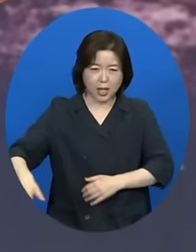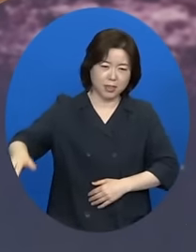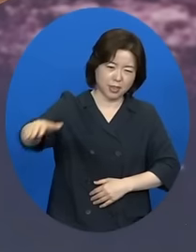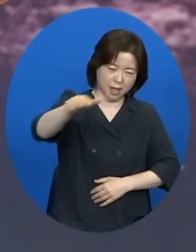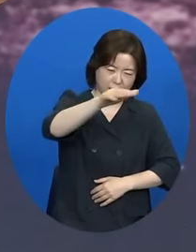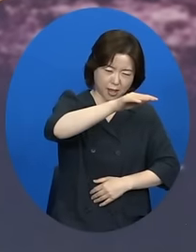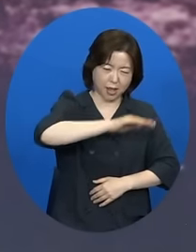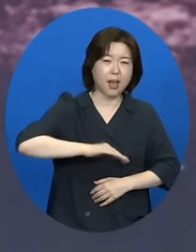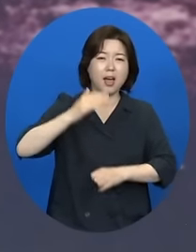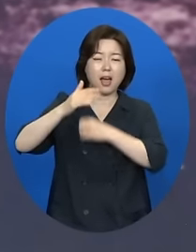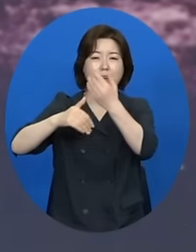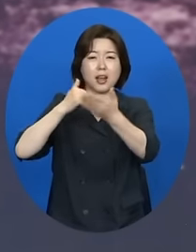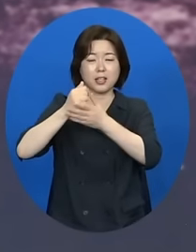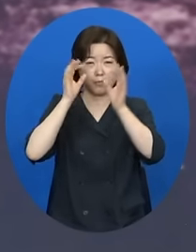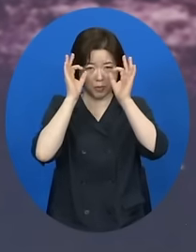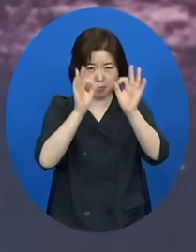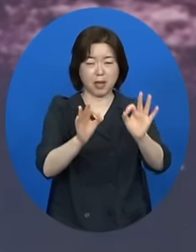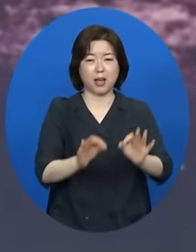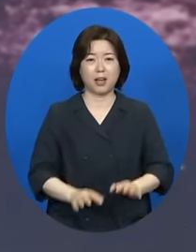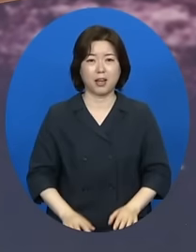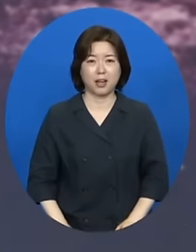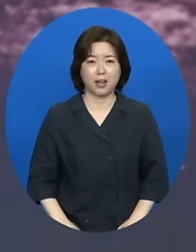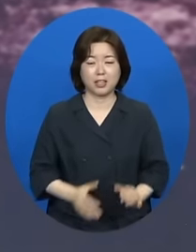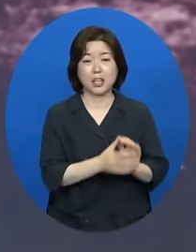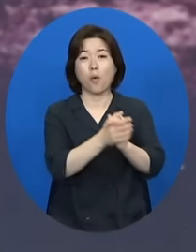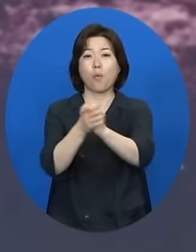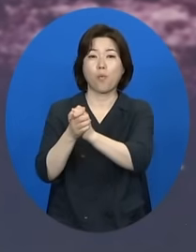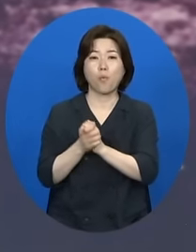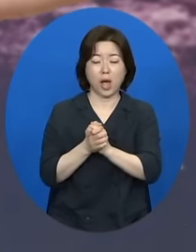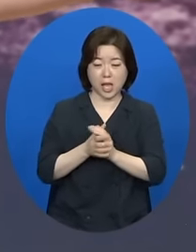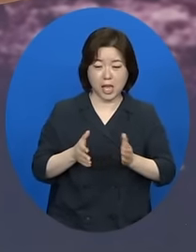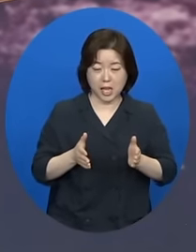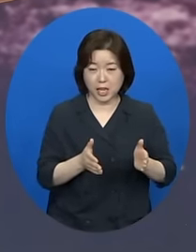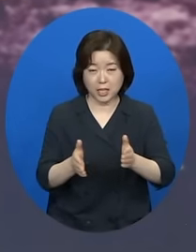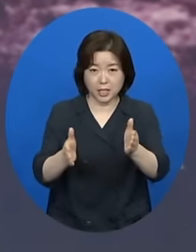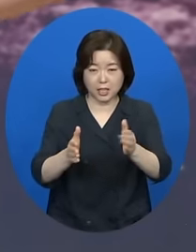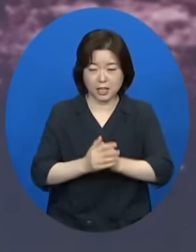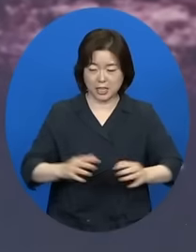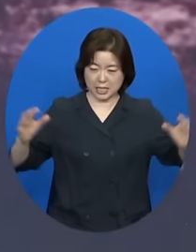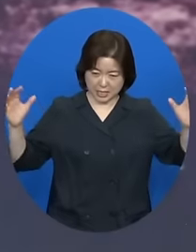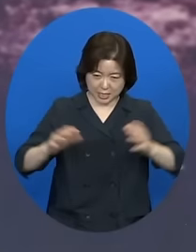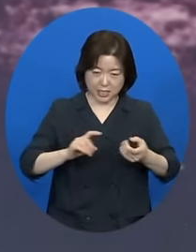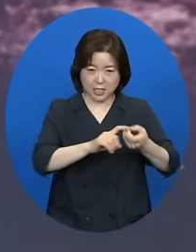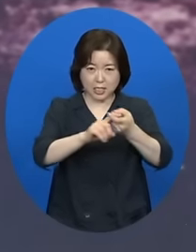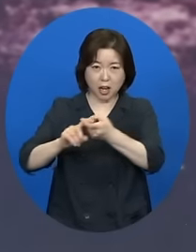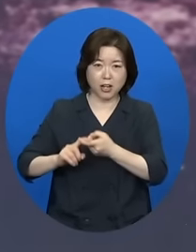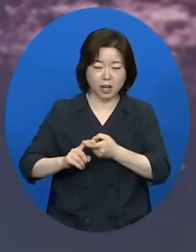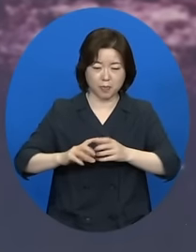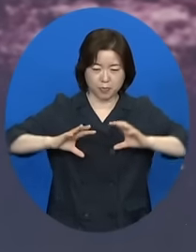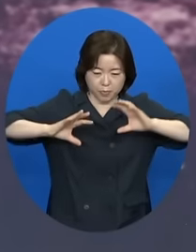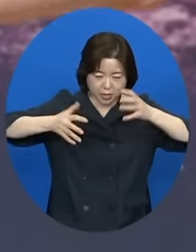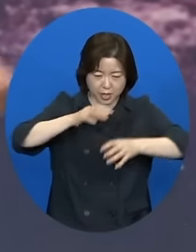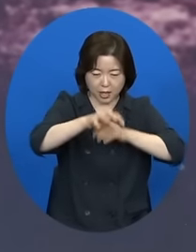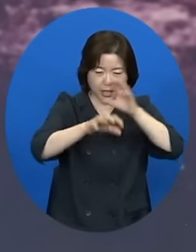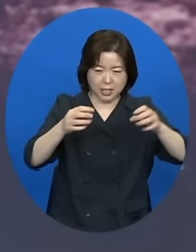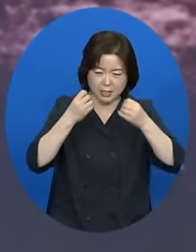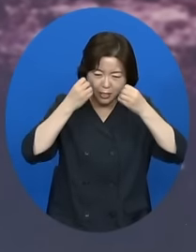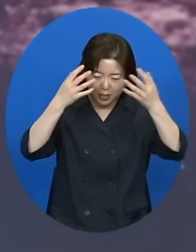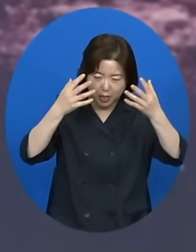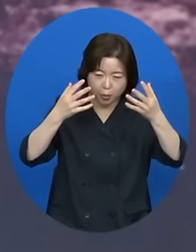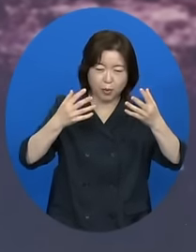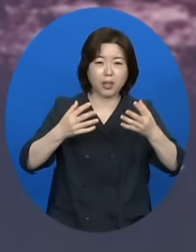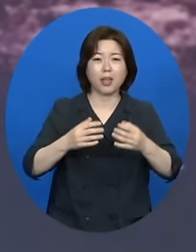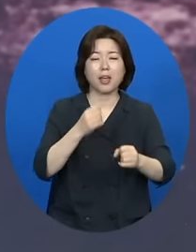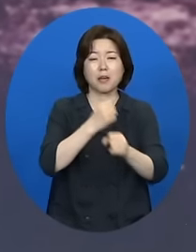보시고 이 화해의 길, 연합하게 하는 나라, 열방을 새롭게 하는 나라가 되기 위해서 이